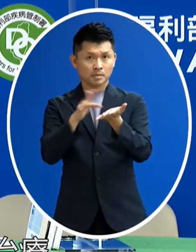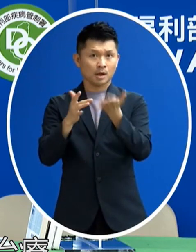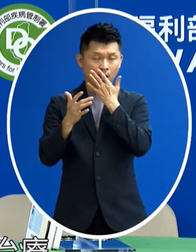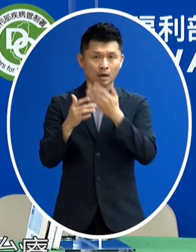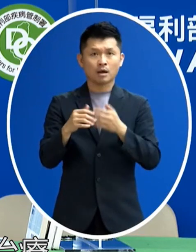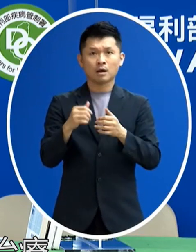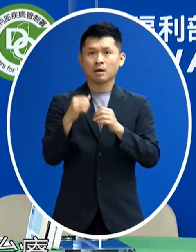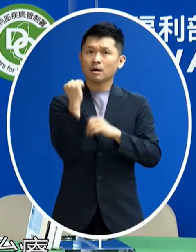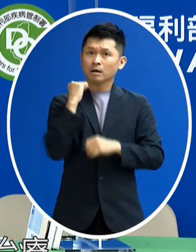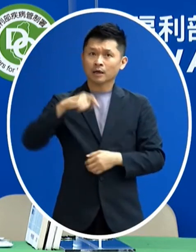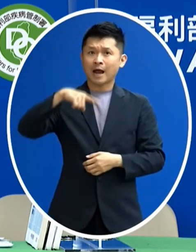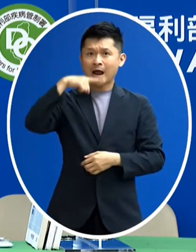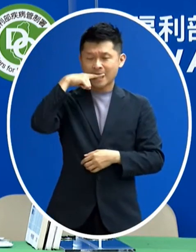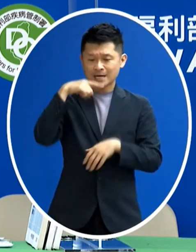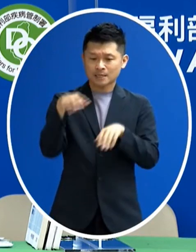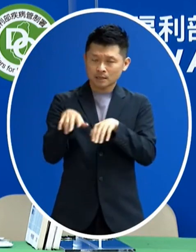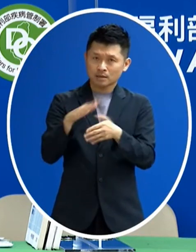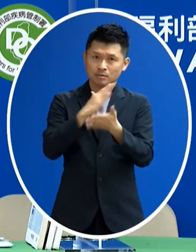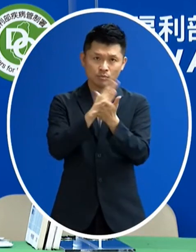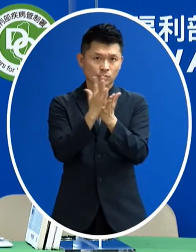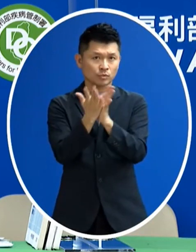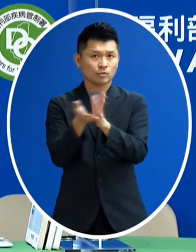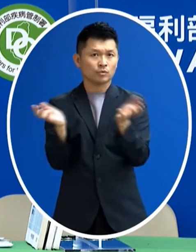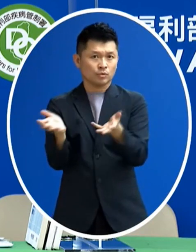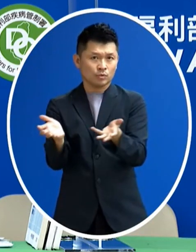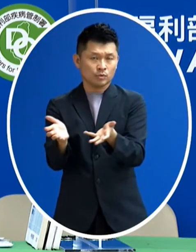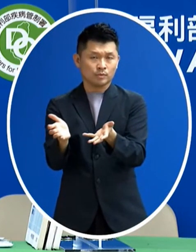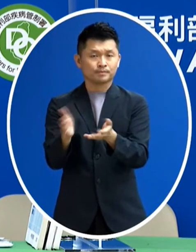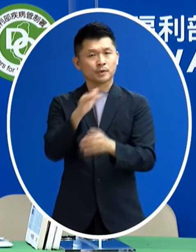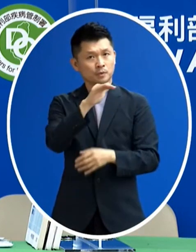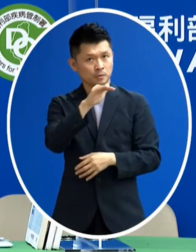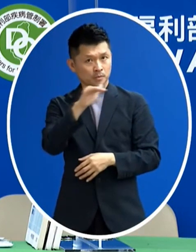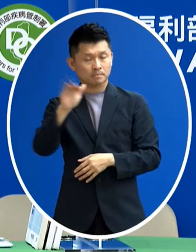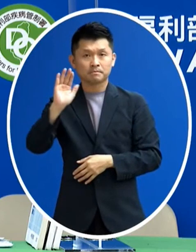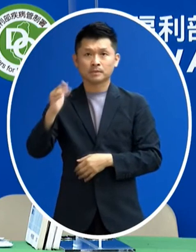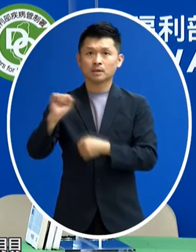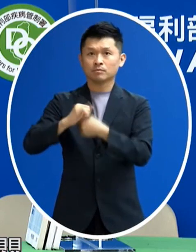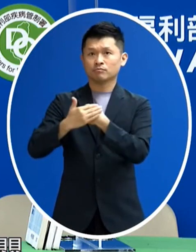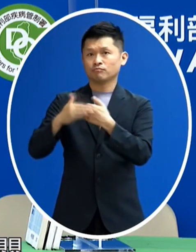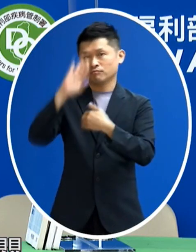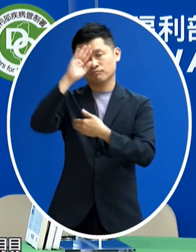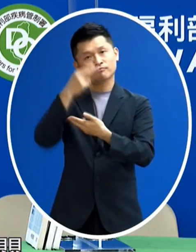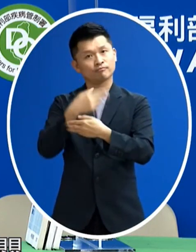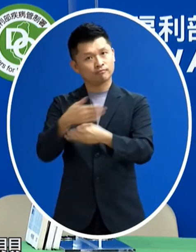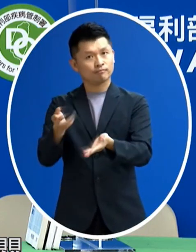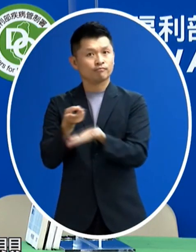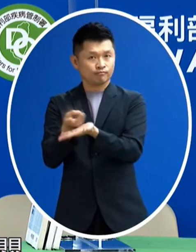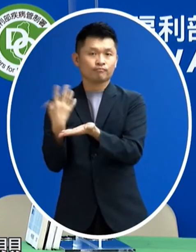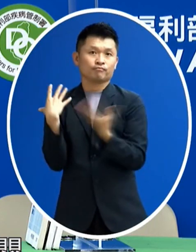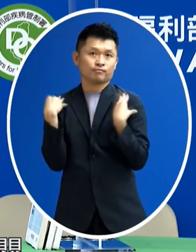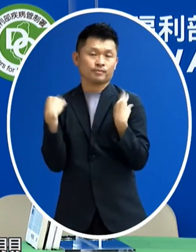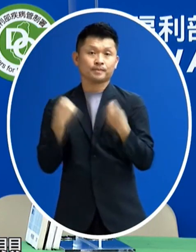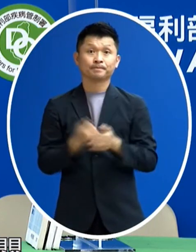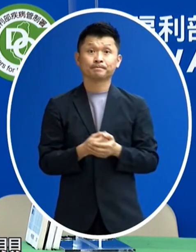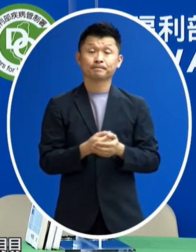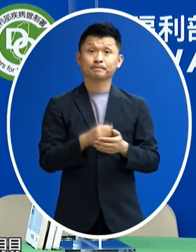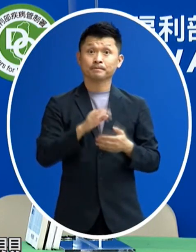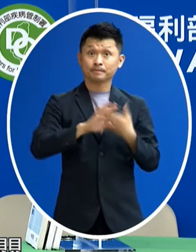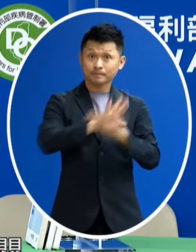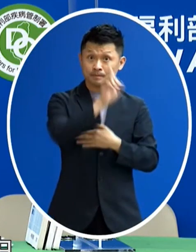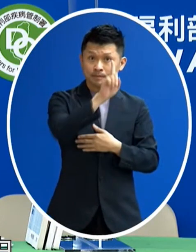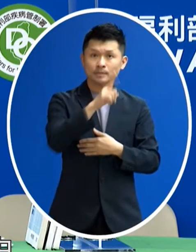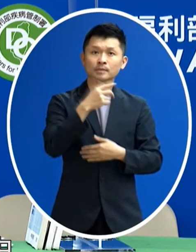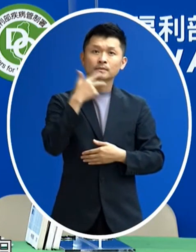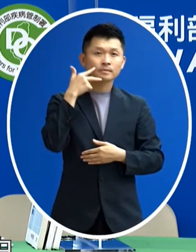痫这些药物来治疗。那目前的病况是稳定，不过还在加护病房当中。另外还有一位是7个月大的